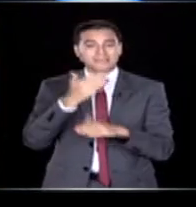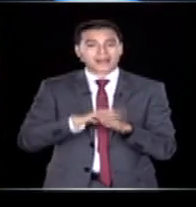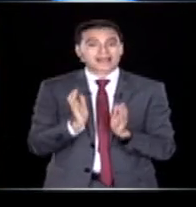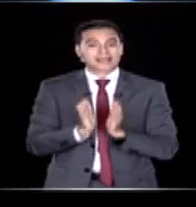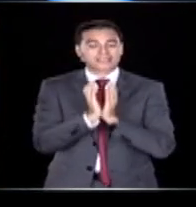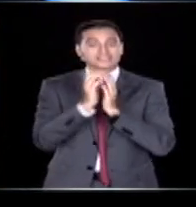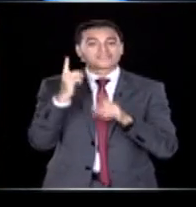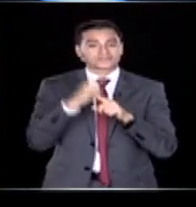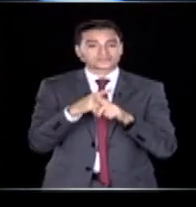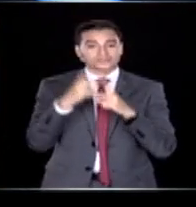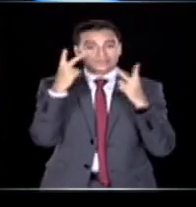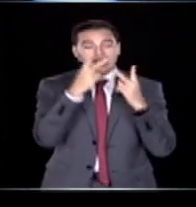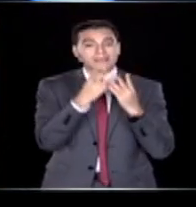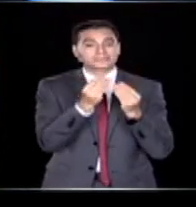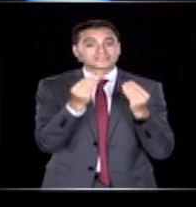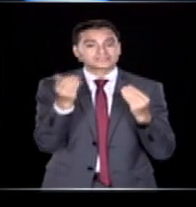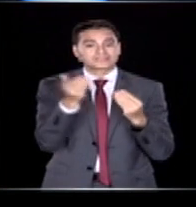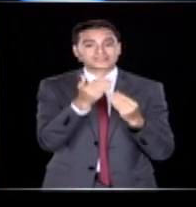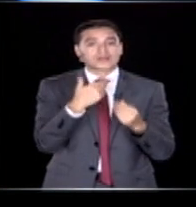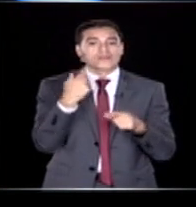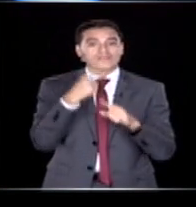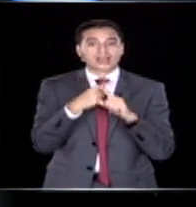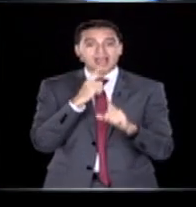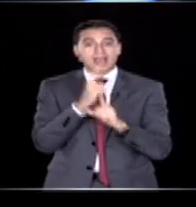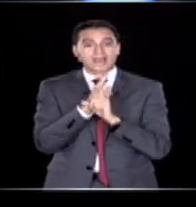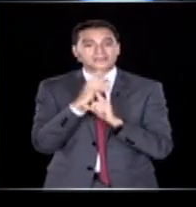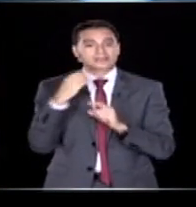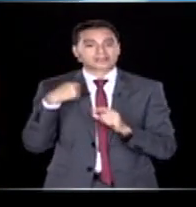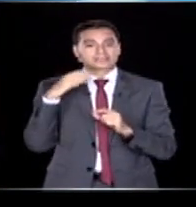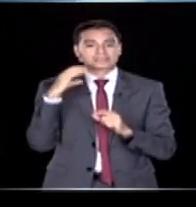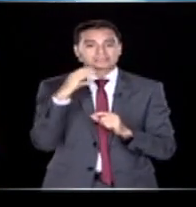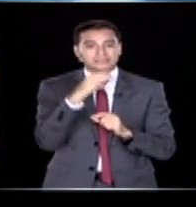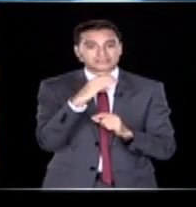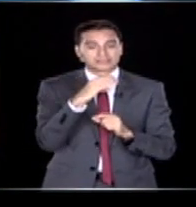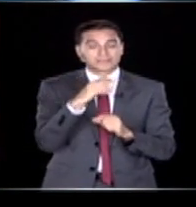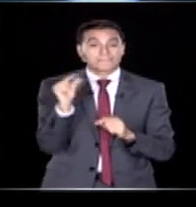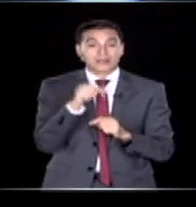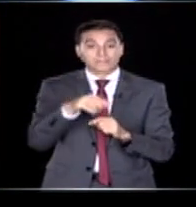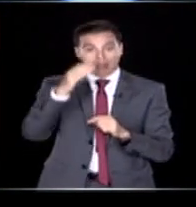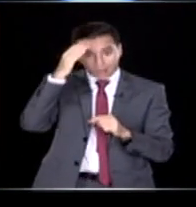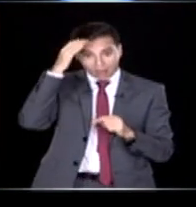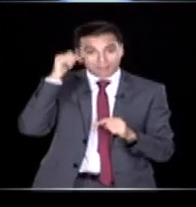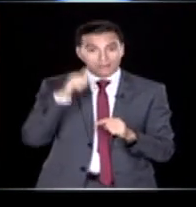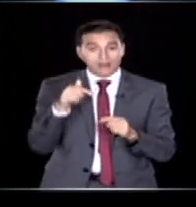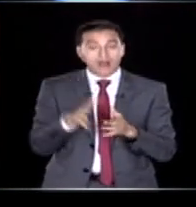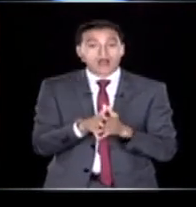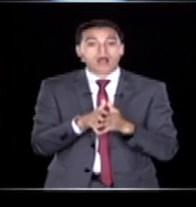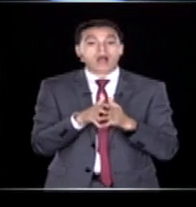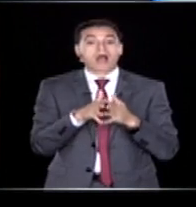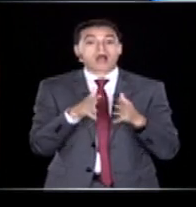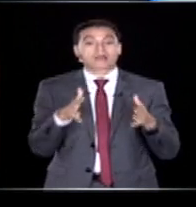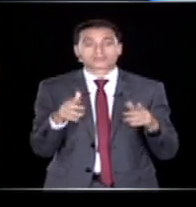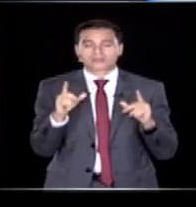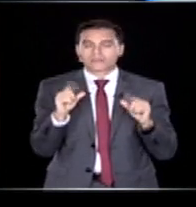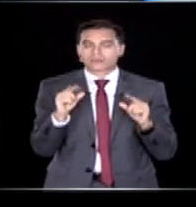احلام تانية كتير من ضمنها ان انا اقابل الرئيس عبد الفتاح السيسي. برنامج العباقرة برنامج أكثر من